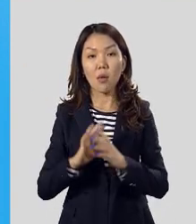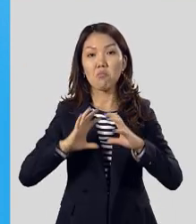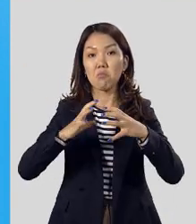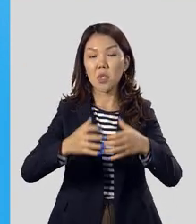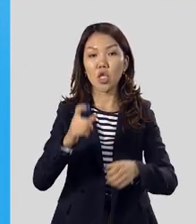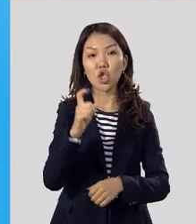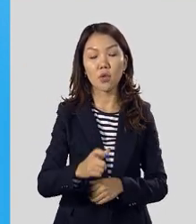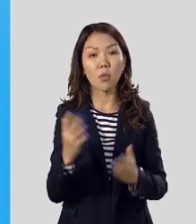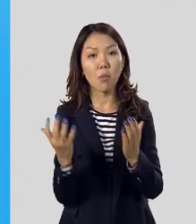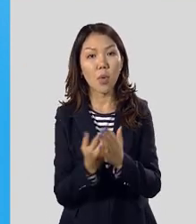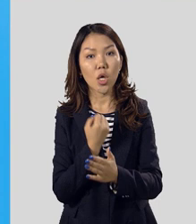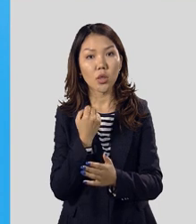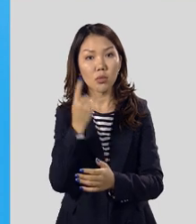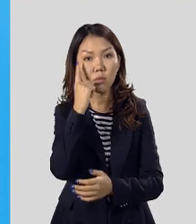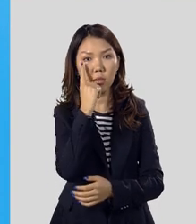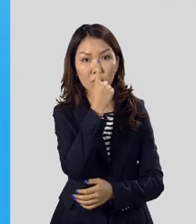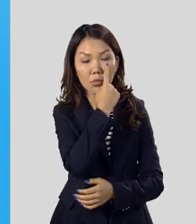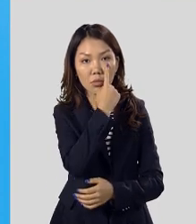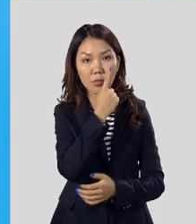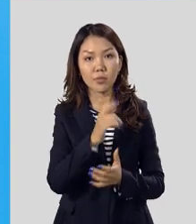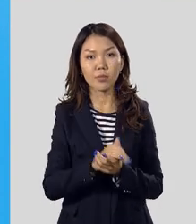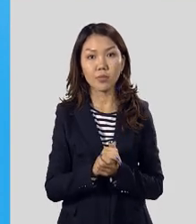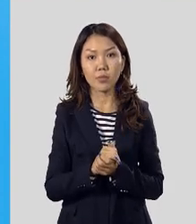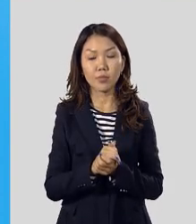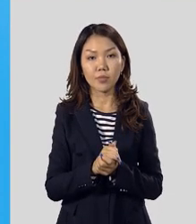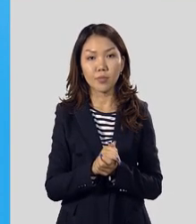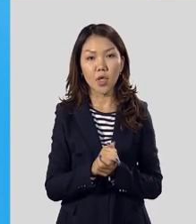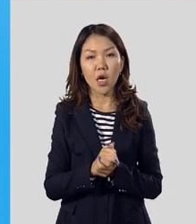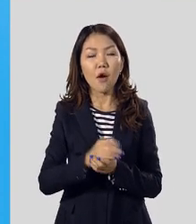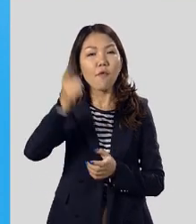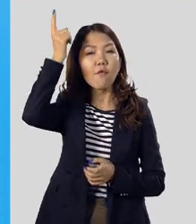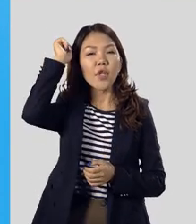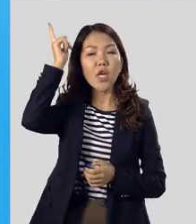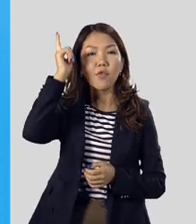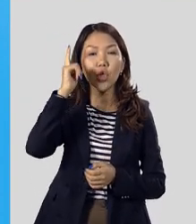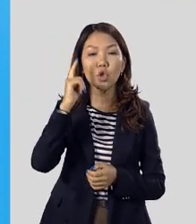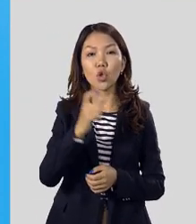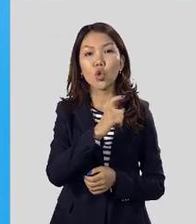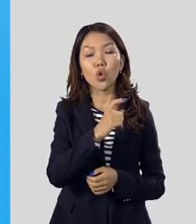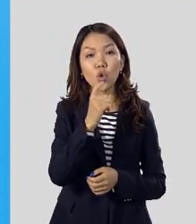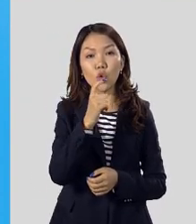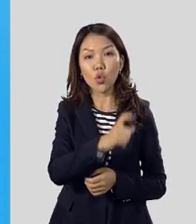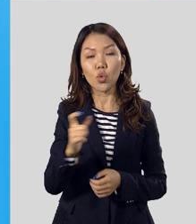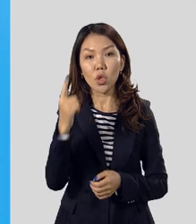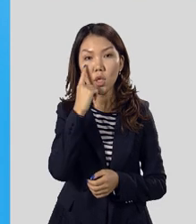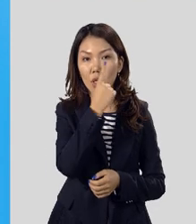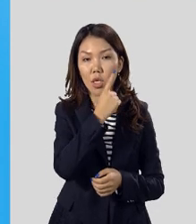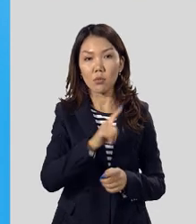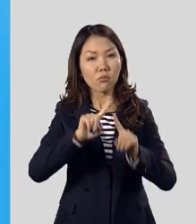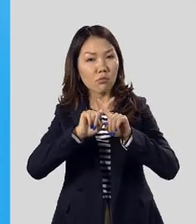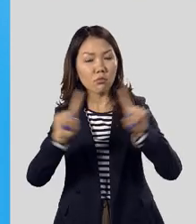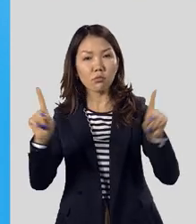человек получает при помощи глаз. В древности люди глазам придавали мистическое